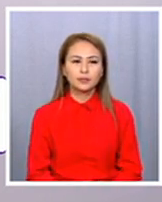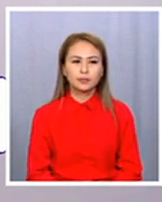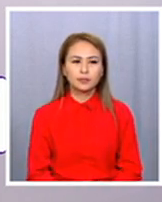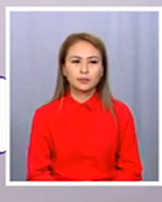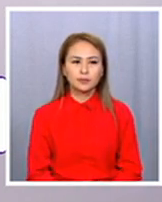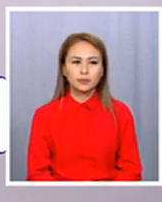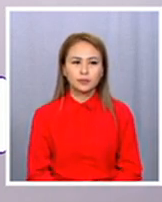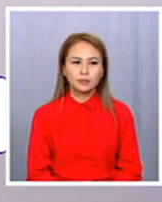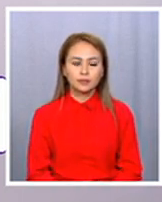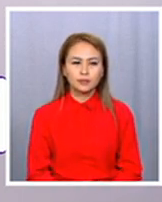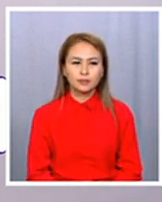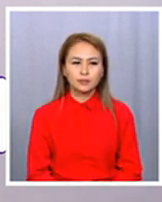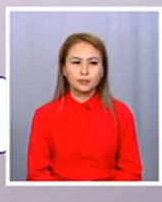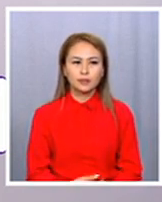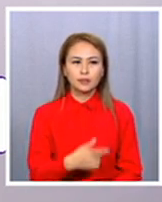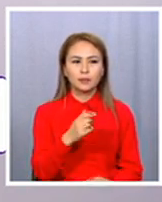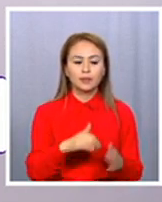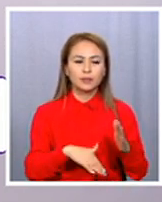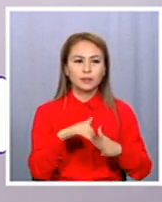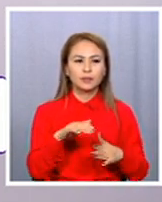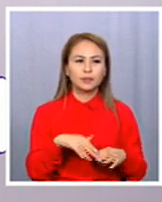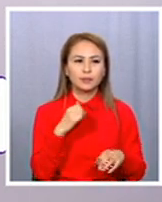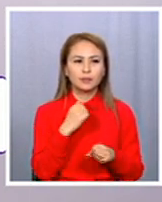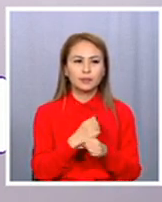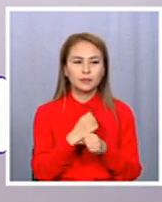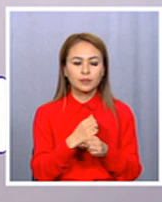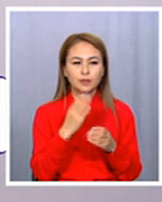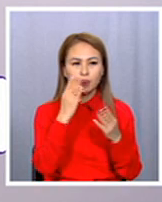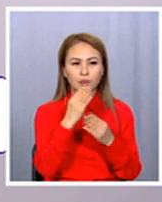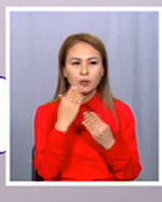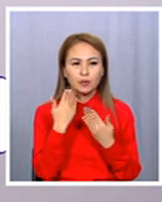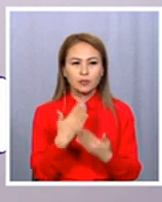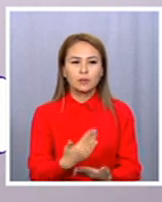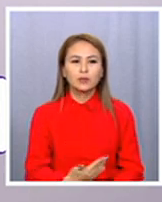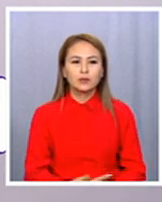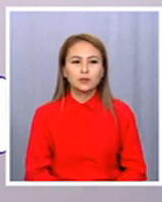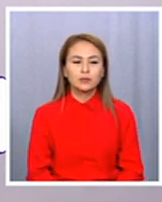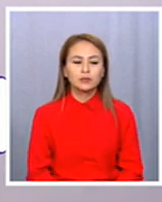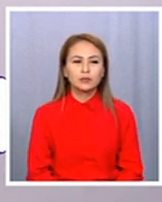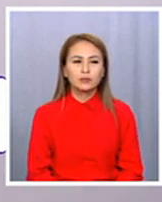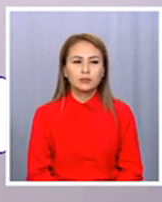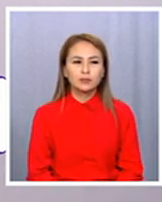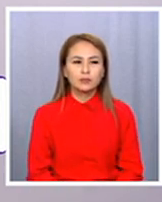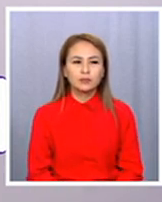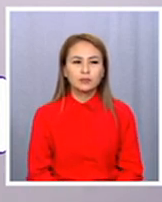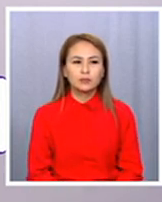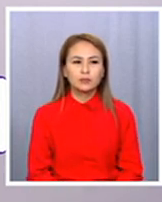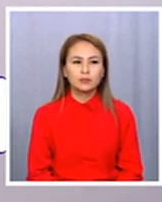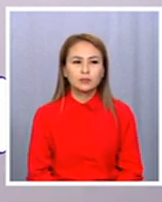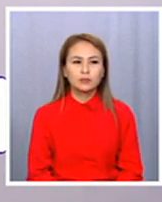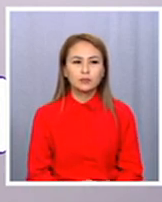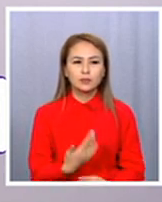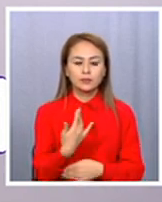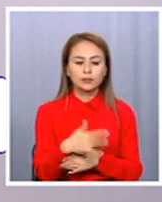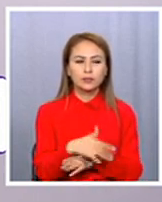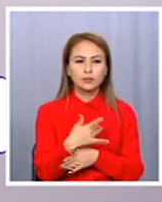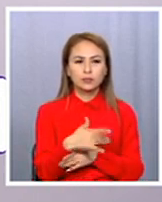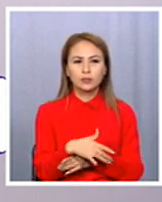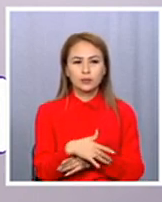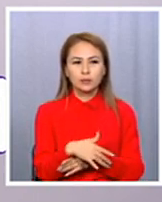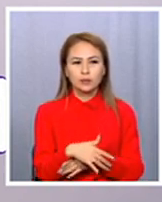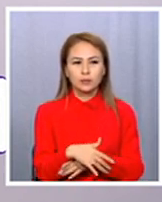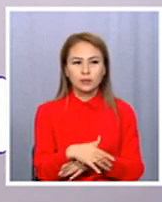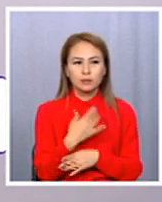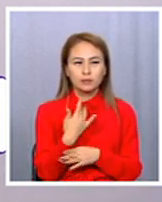Әрине, адамның қолымен жасалғандықтан оларды жасанды жүйеге жатқызамыз. Ал келесі бізде дала, яғни